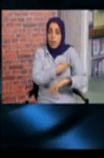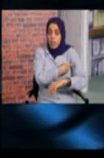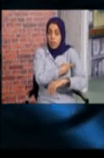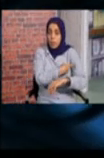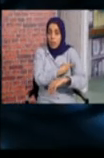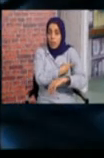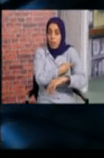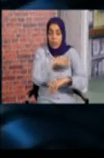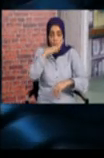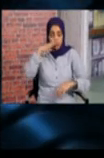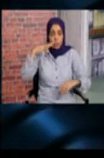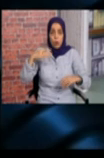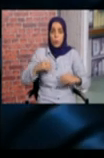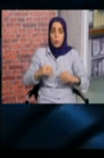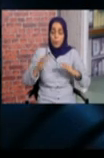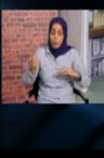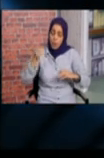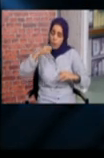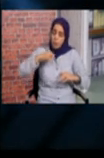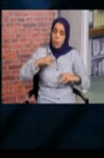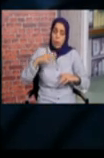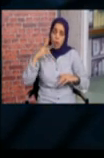بيتمثل اولها في تخصيص رقم مختصر